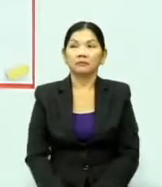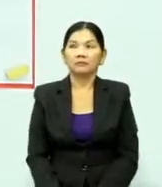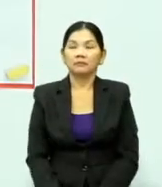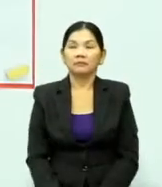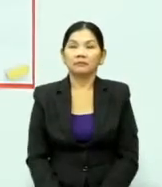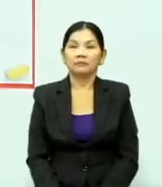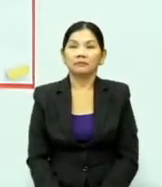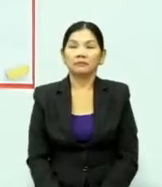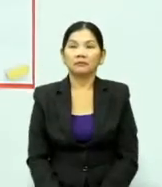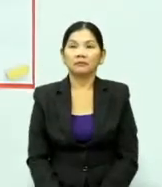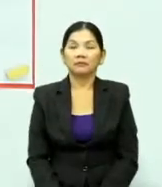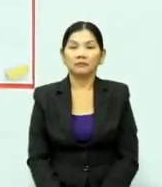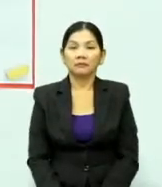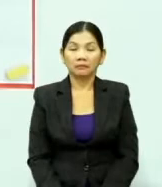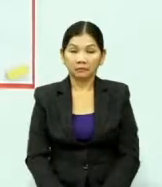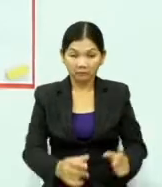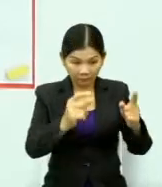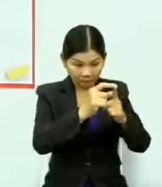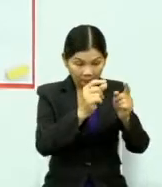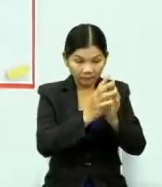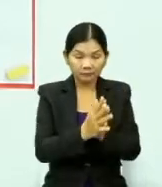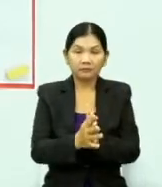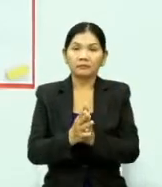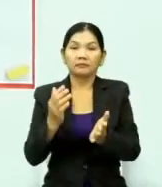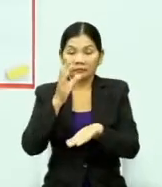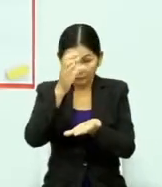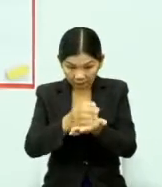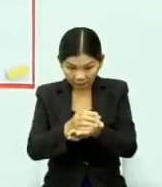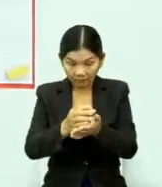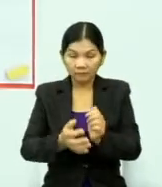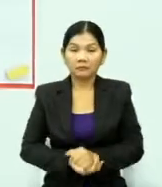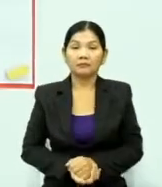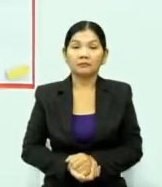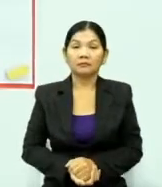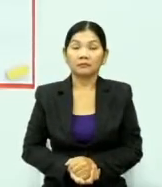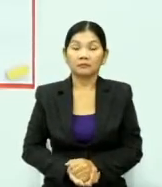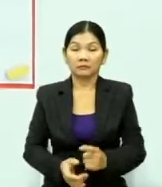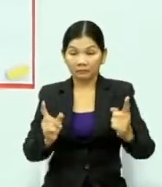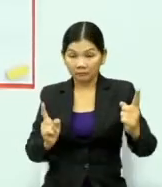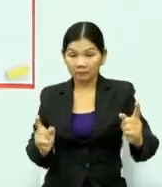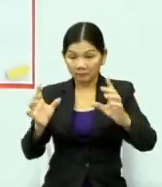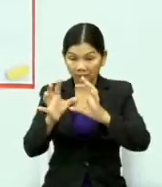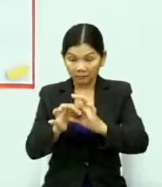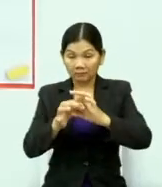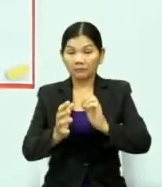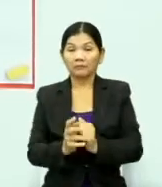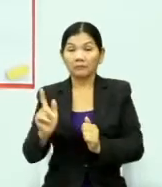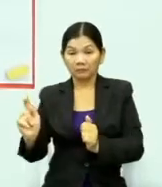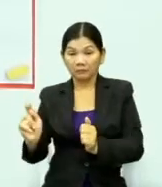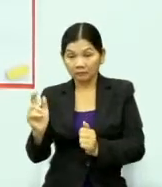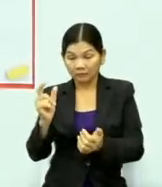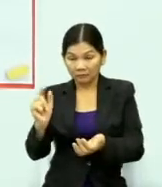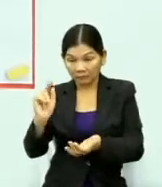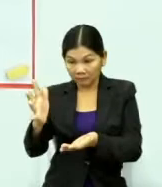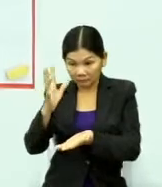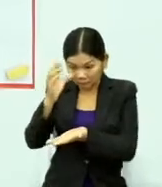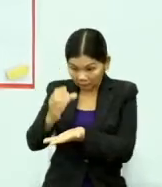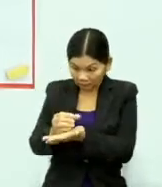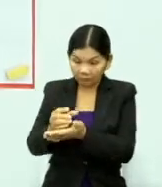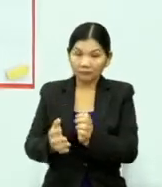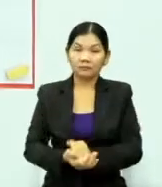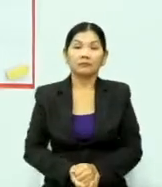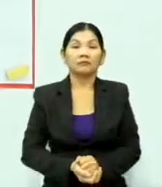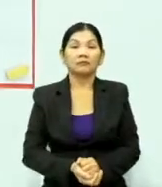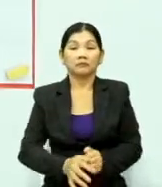Mà đoàn tiến. Bịa này dừng ăn thả. Cả. Nhưng dừng cục chuộp tên nâng rút. Cả. cha